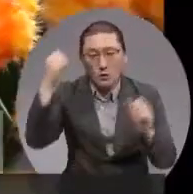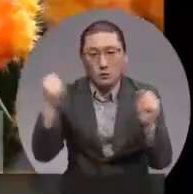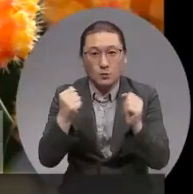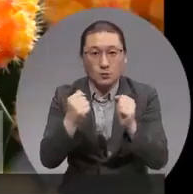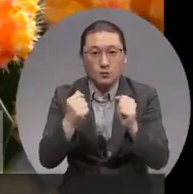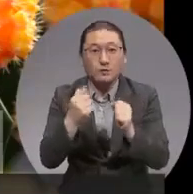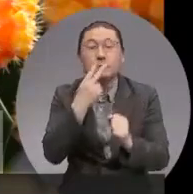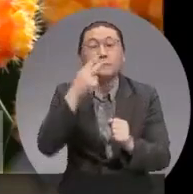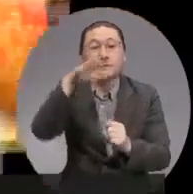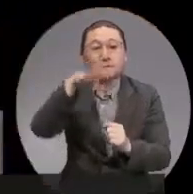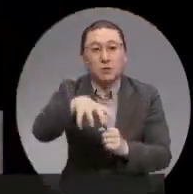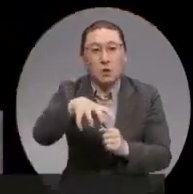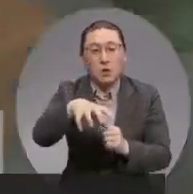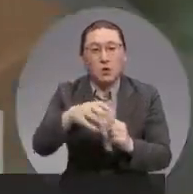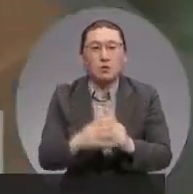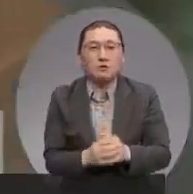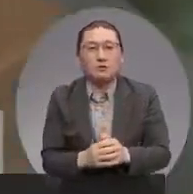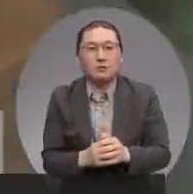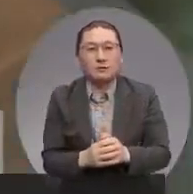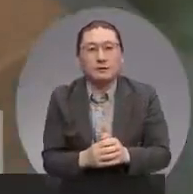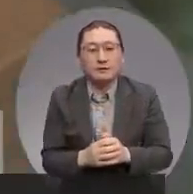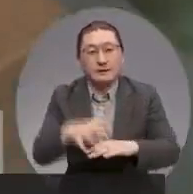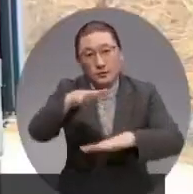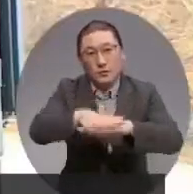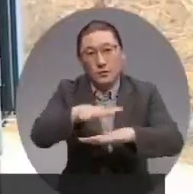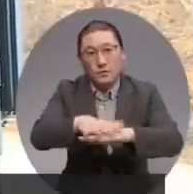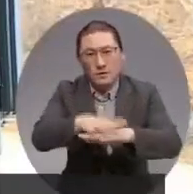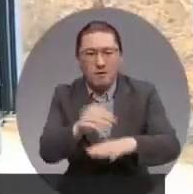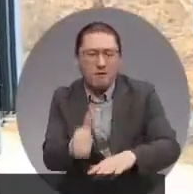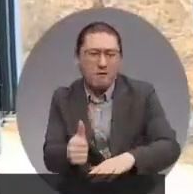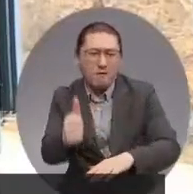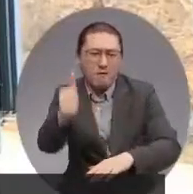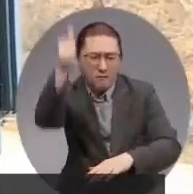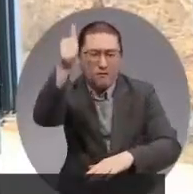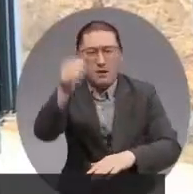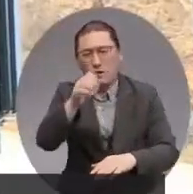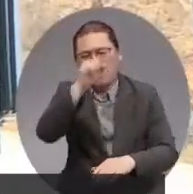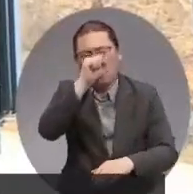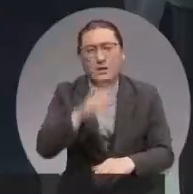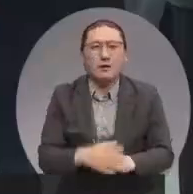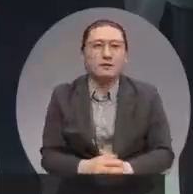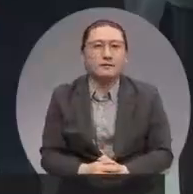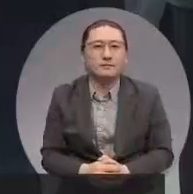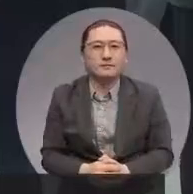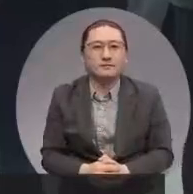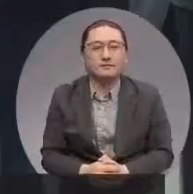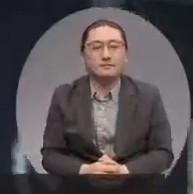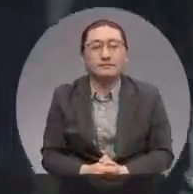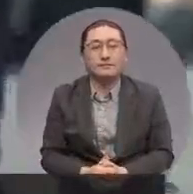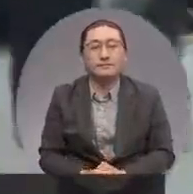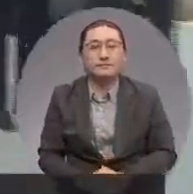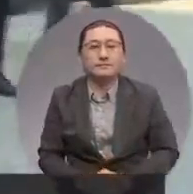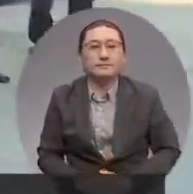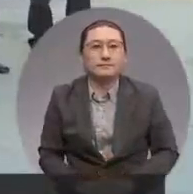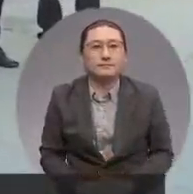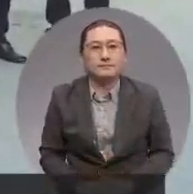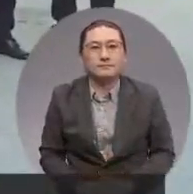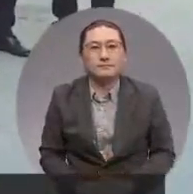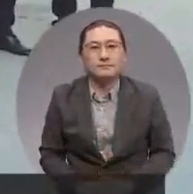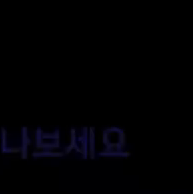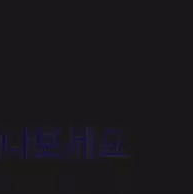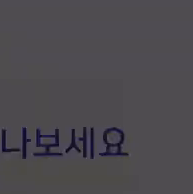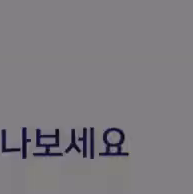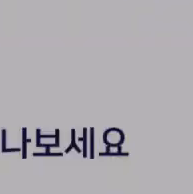공업지역에서 지역 농산물의 우수성을 알리는 수출 역군으로 인정받고 있습니다 MBC 뉴스 이승준입니다